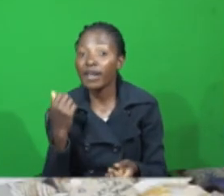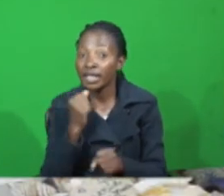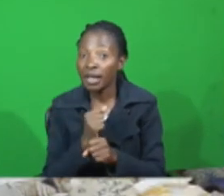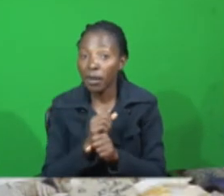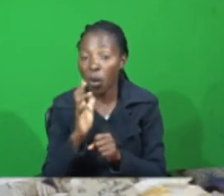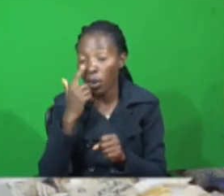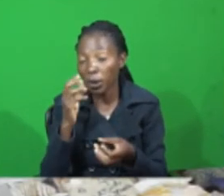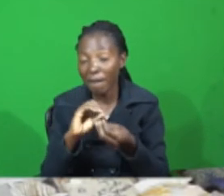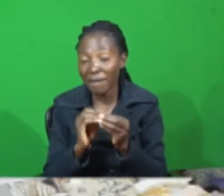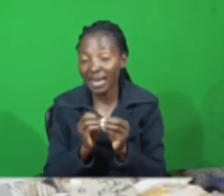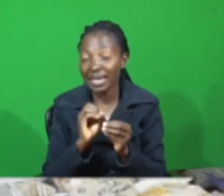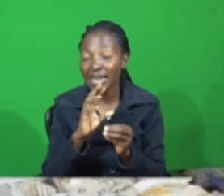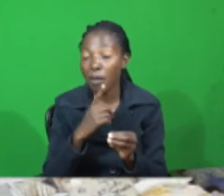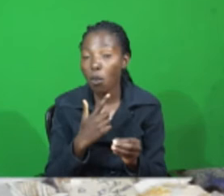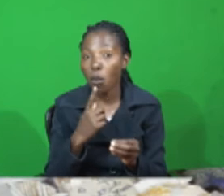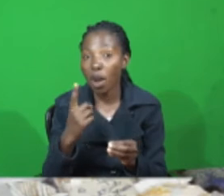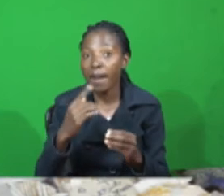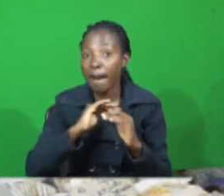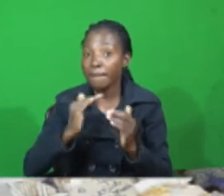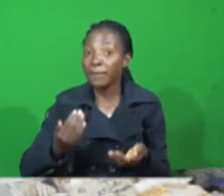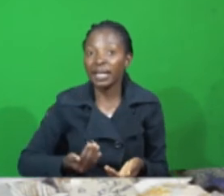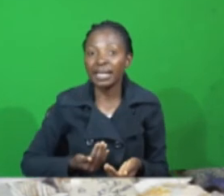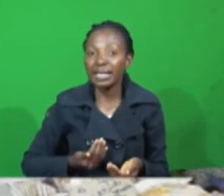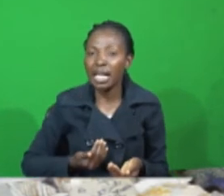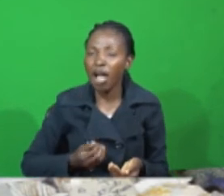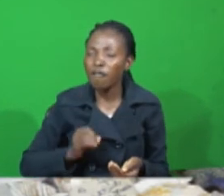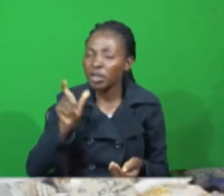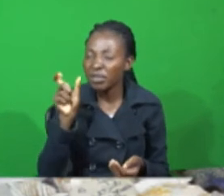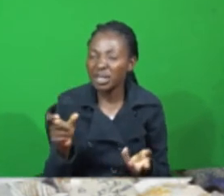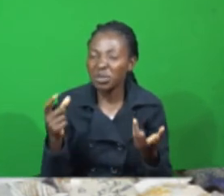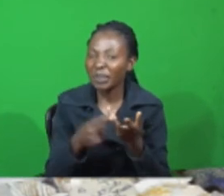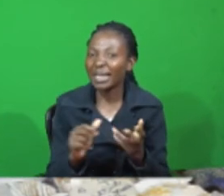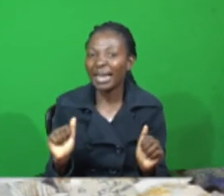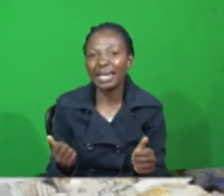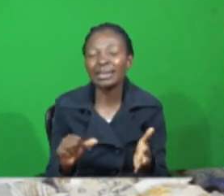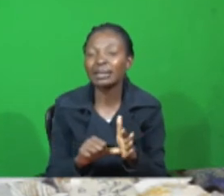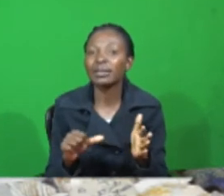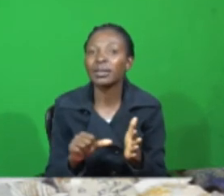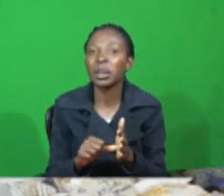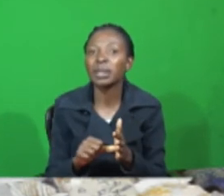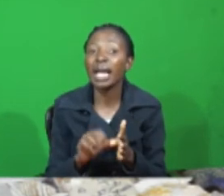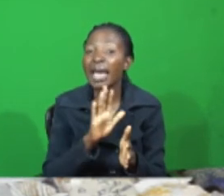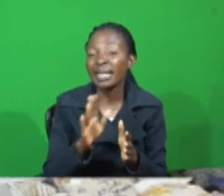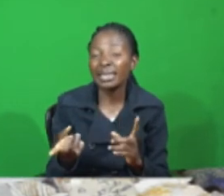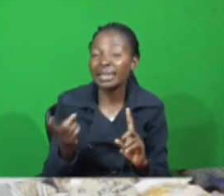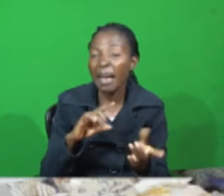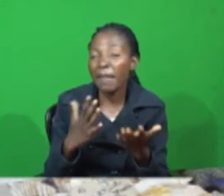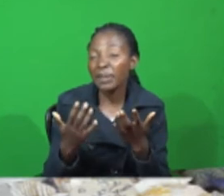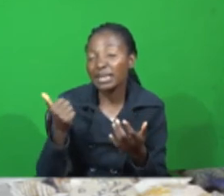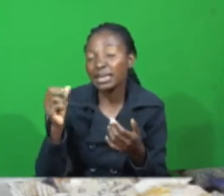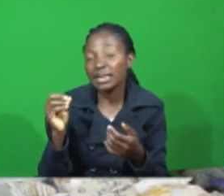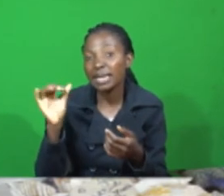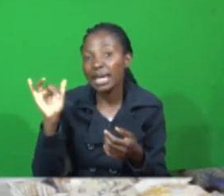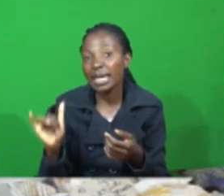kuti azororwa. Hakuna. Anobva a solo. Zvekuti mumwe munhu anotozodzimara kunofa kuma 60 years. Ari